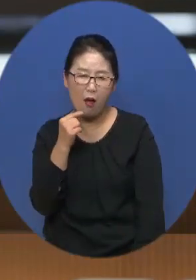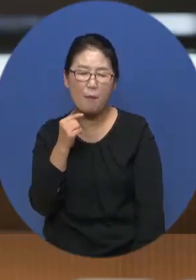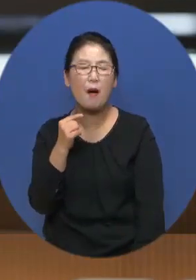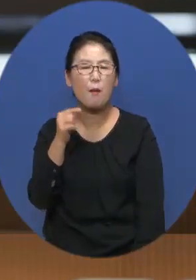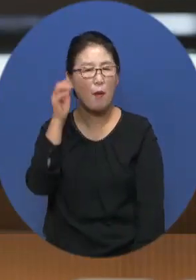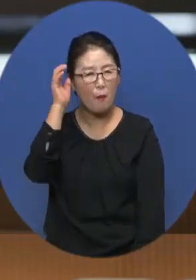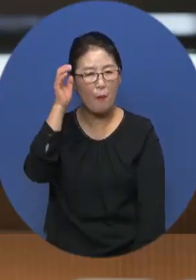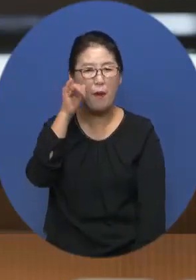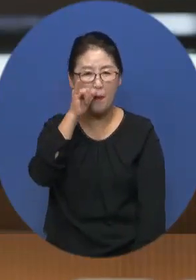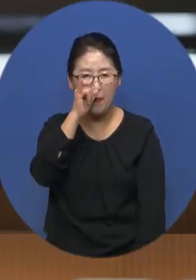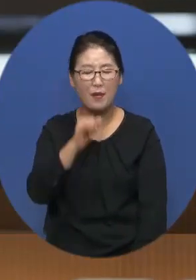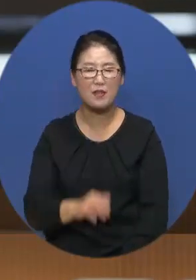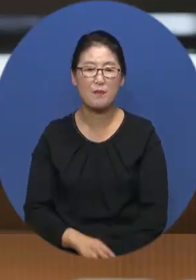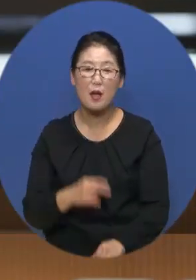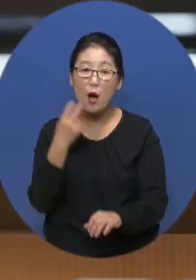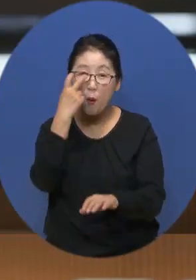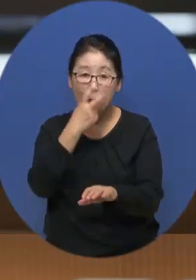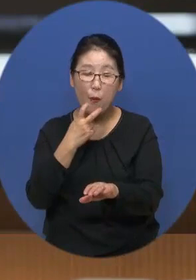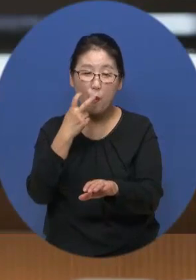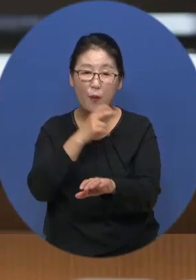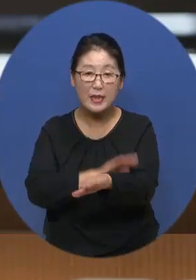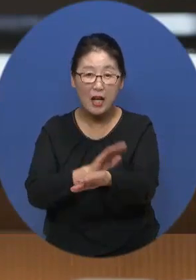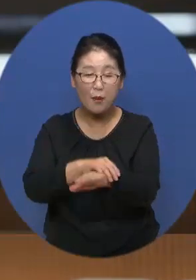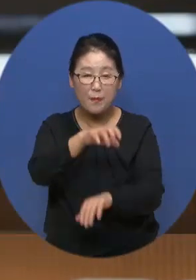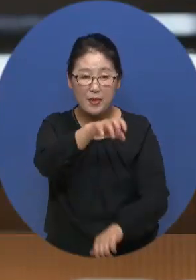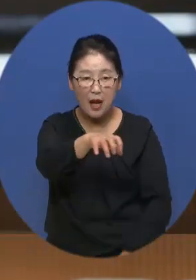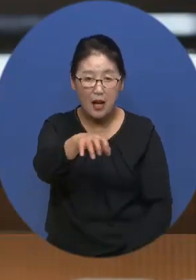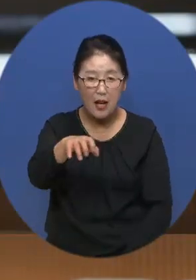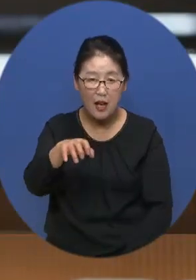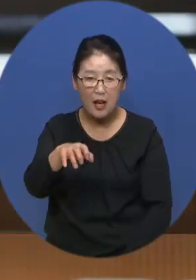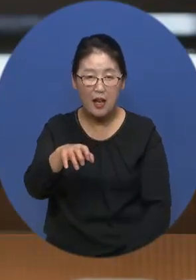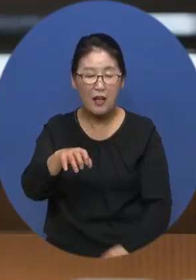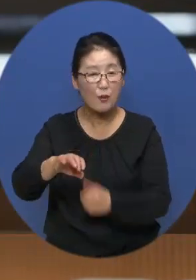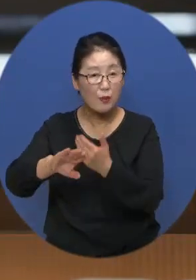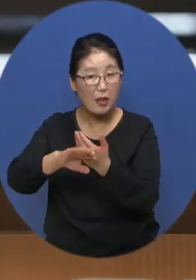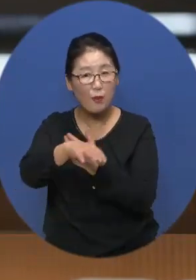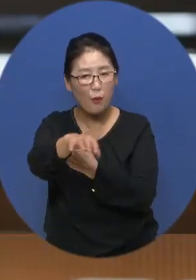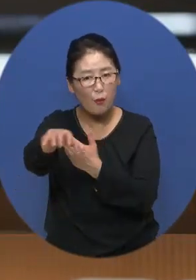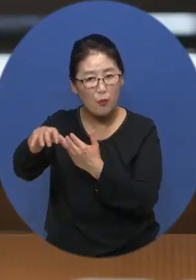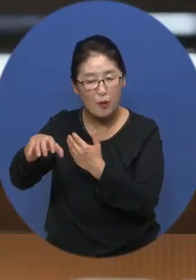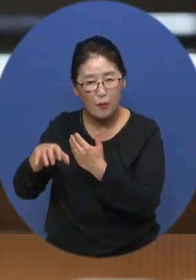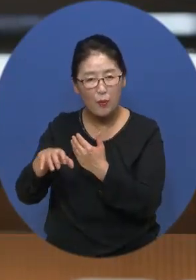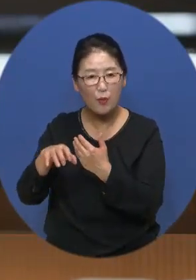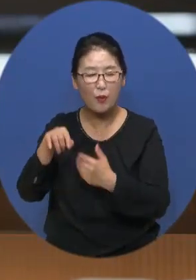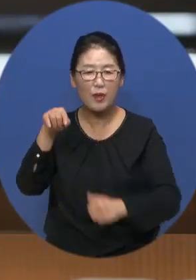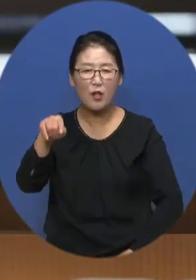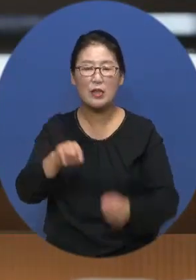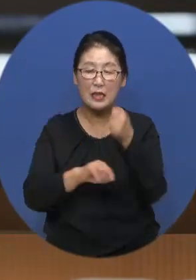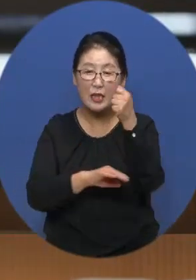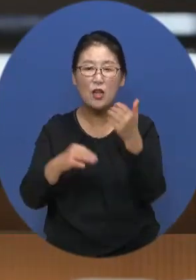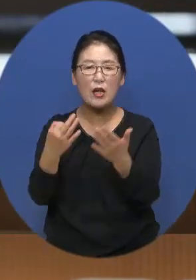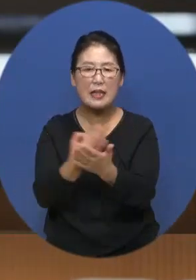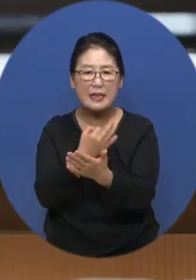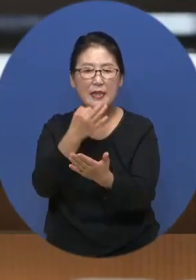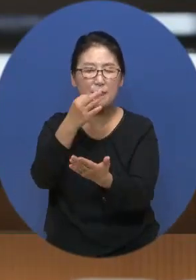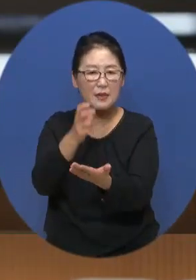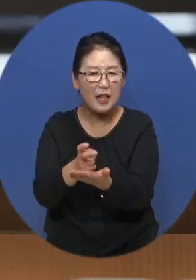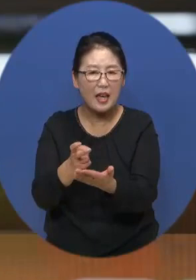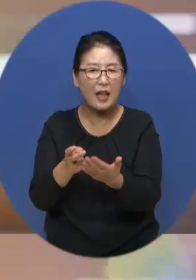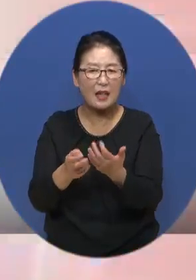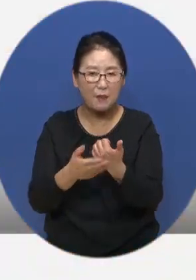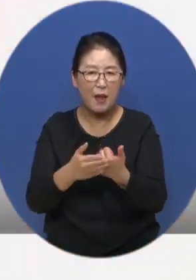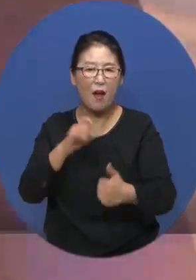면에서 보호작업장이 저희뿐만 아니라 여러 같은 보호작업장들이 좀 어려움을 겪고 있다고 알고